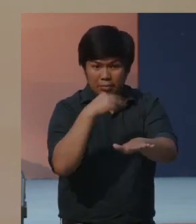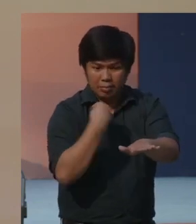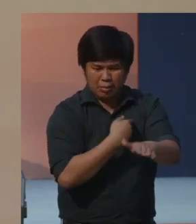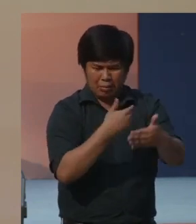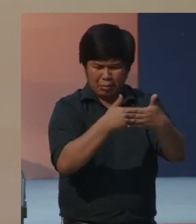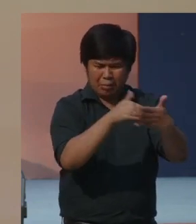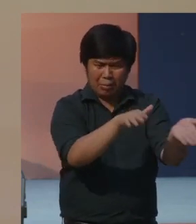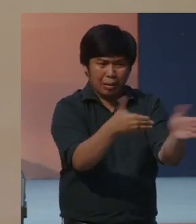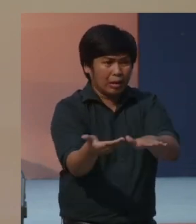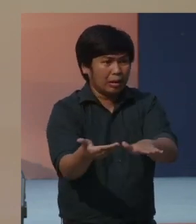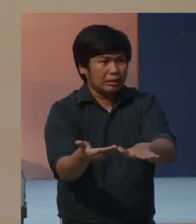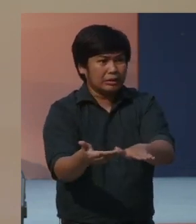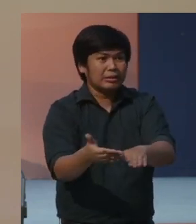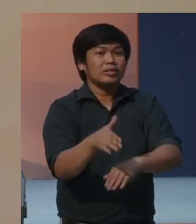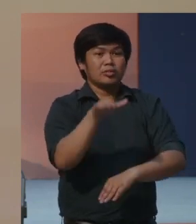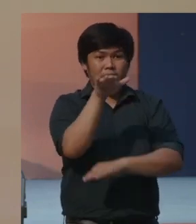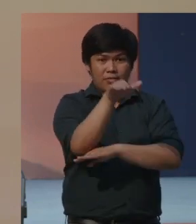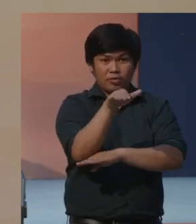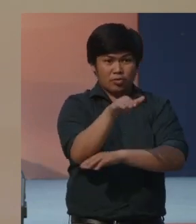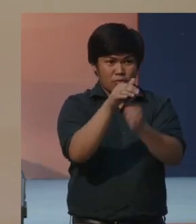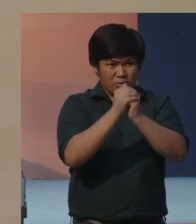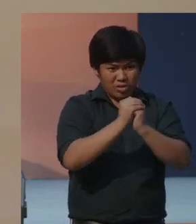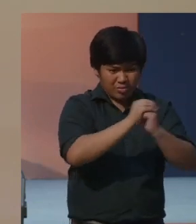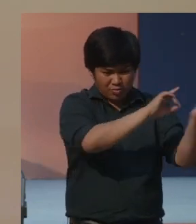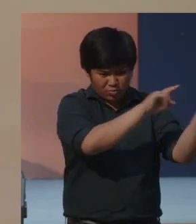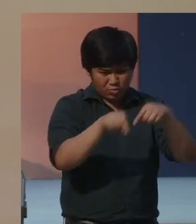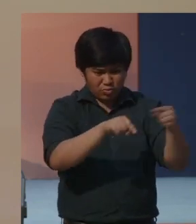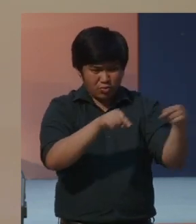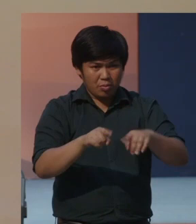sa 5:30 o ngayong hapon, pero wala siya dito ngayon.